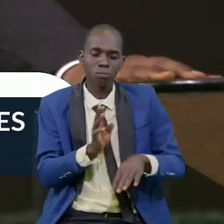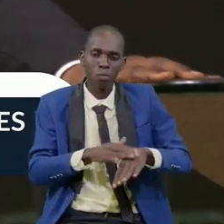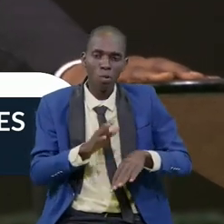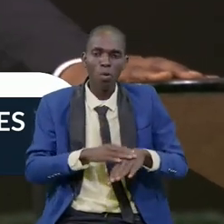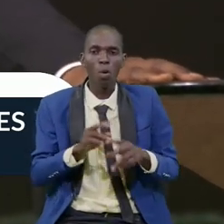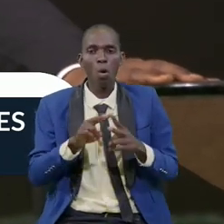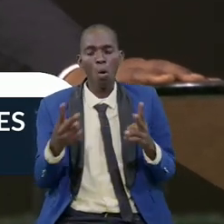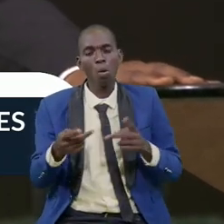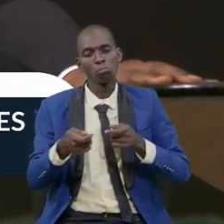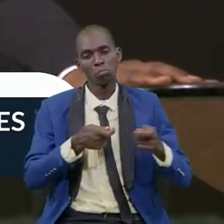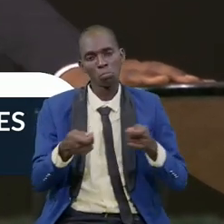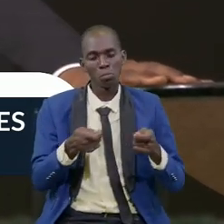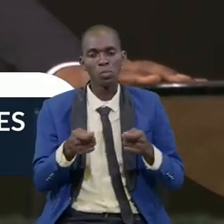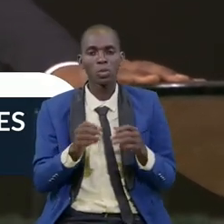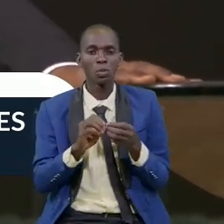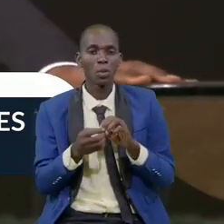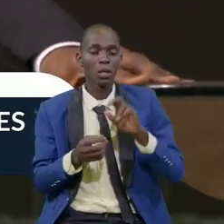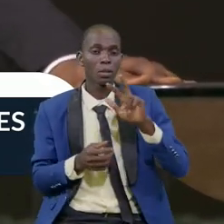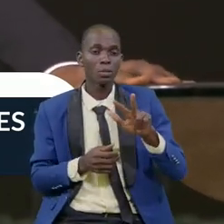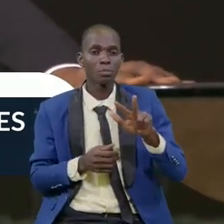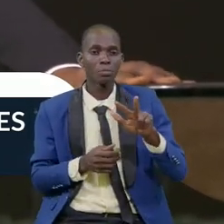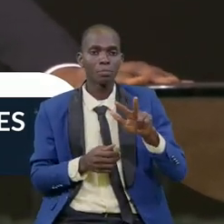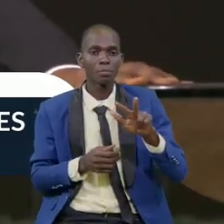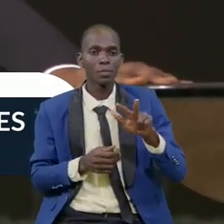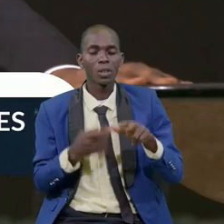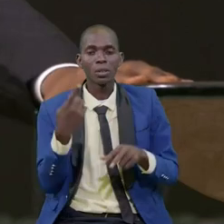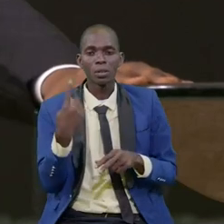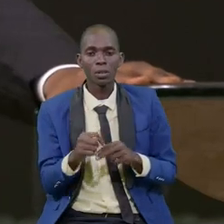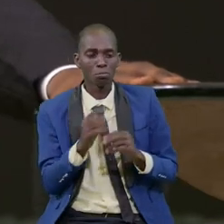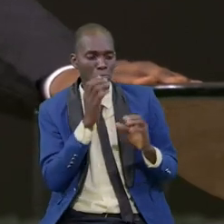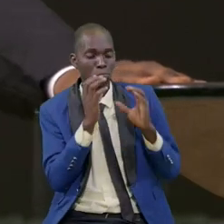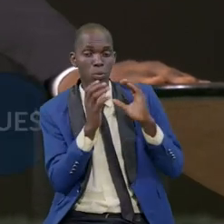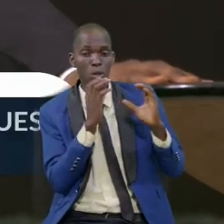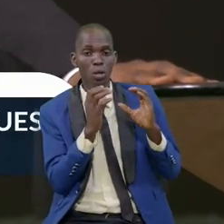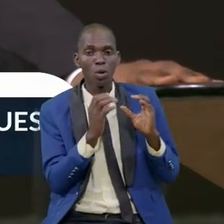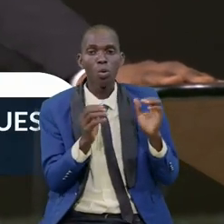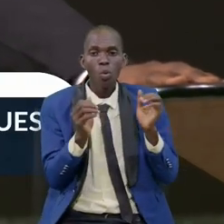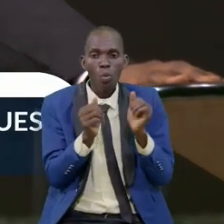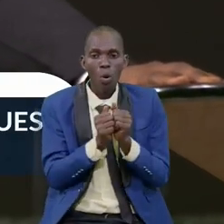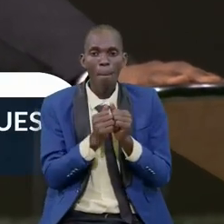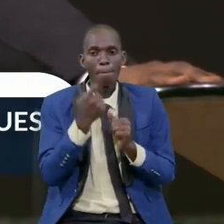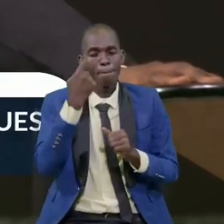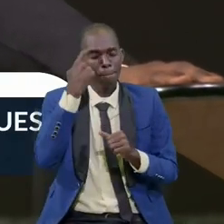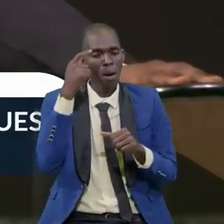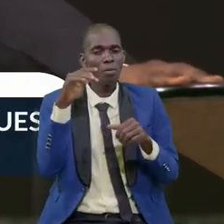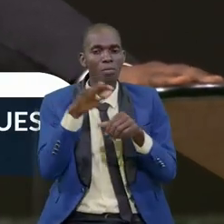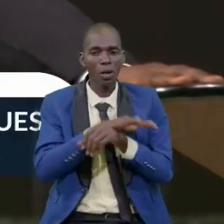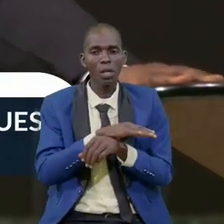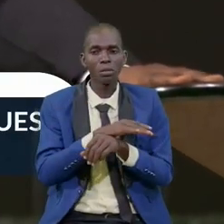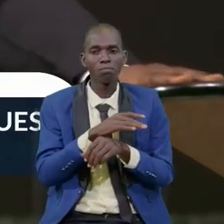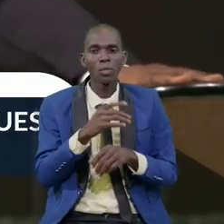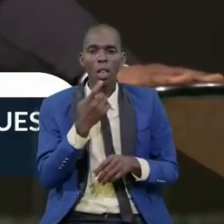prudence ou contrôle. Numéro 3, ça c'est la conversation avec les langues